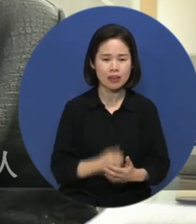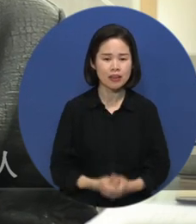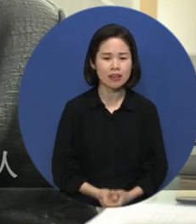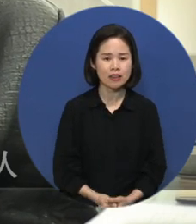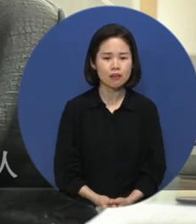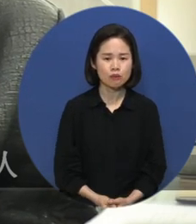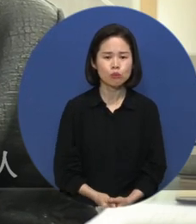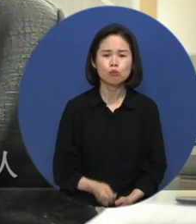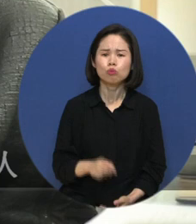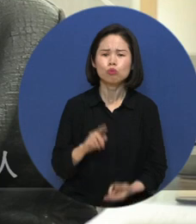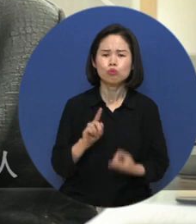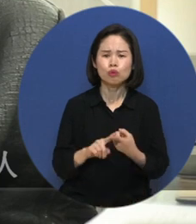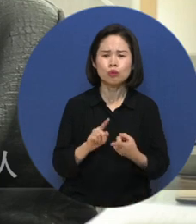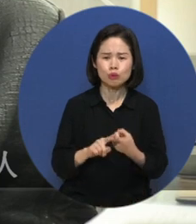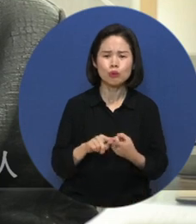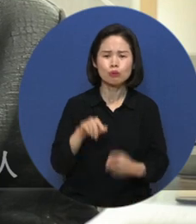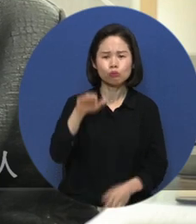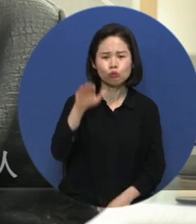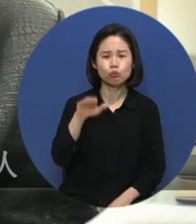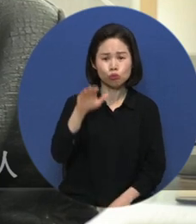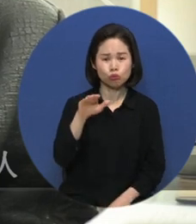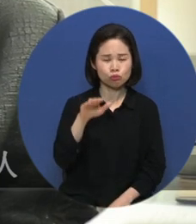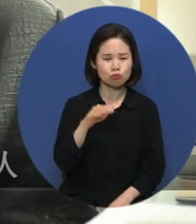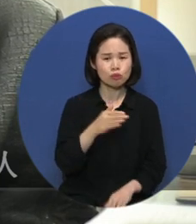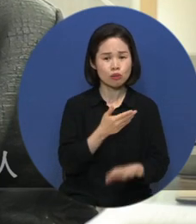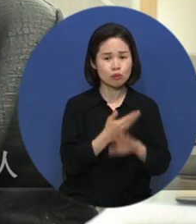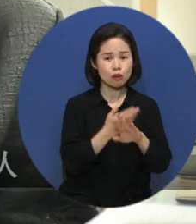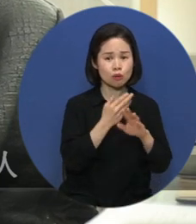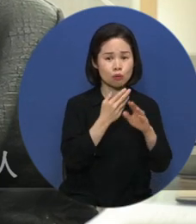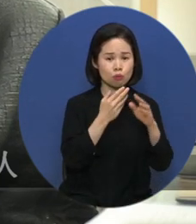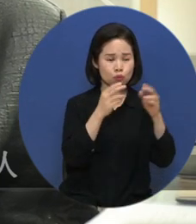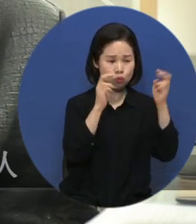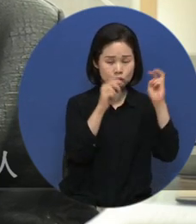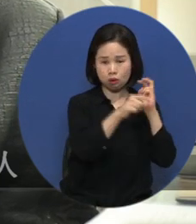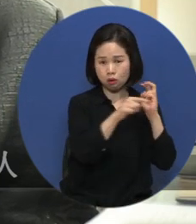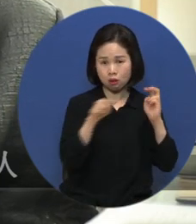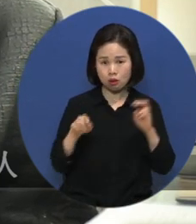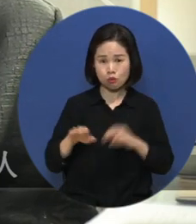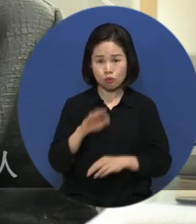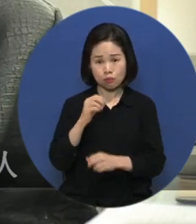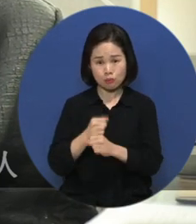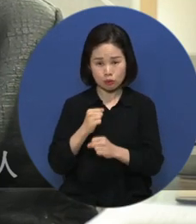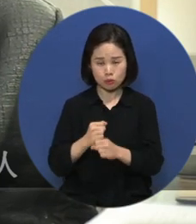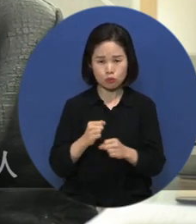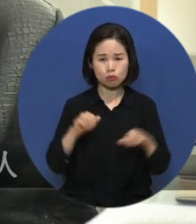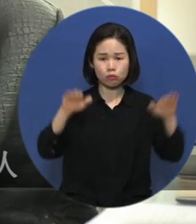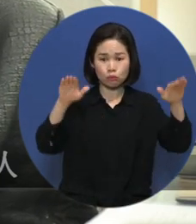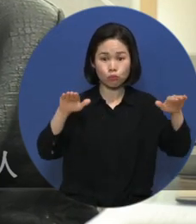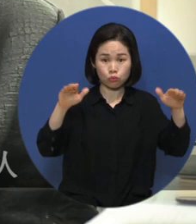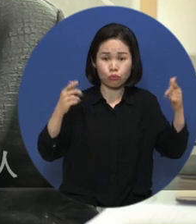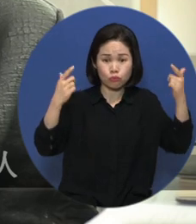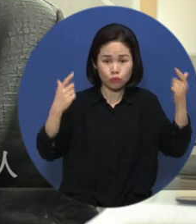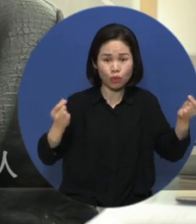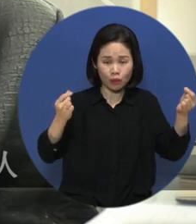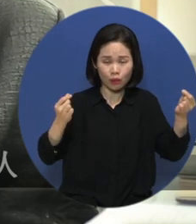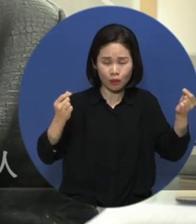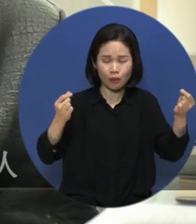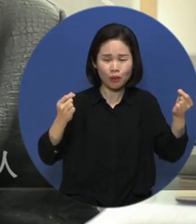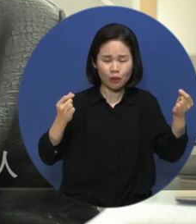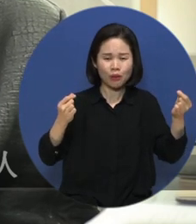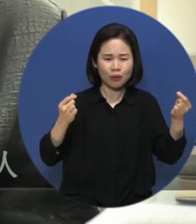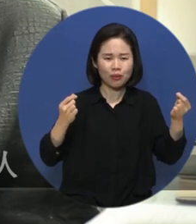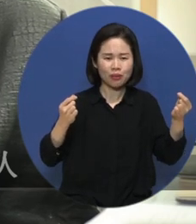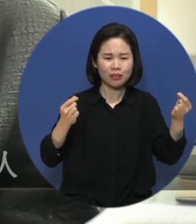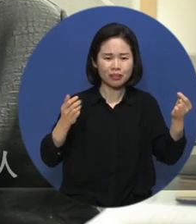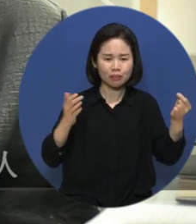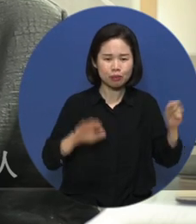점에서는 뭐 품질이면서는 거의 비등하다, 뭐 다른 점이 없다 이렇게 말씀드릴 수 있겠지만은